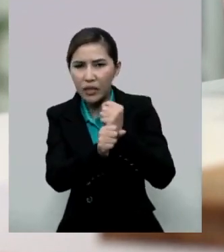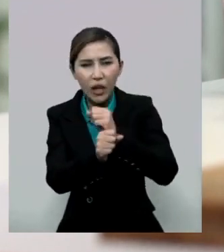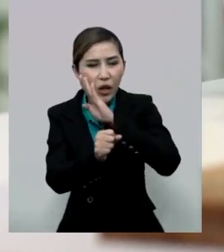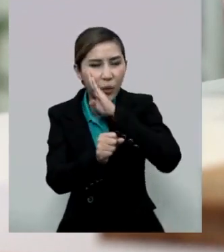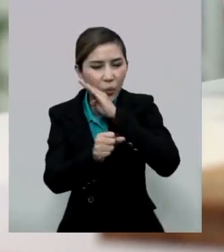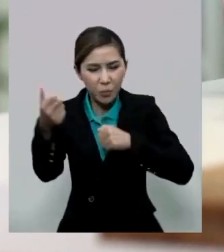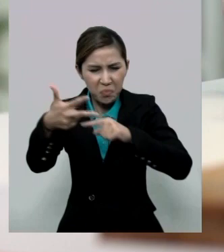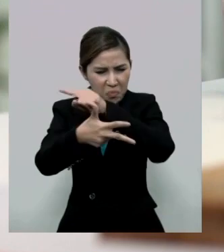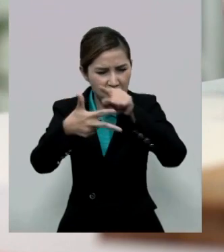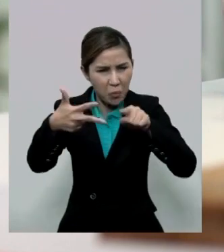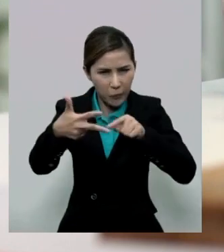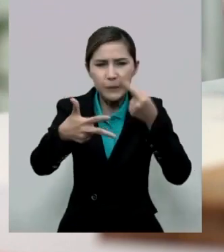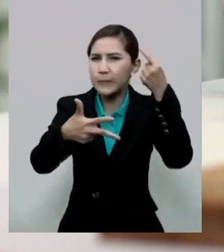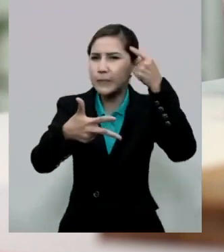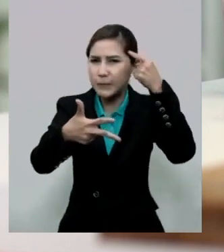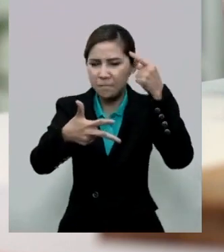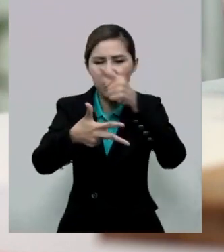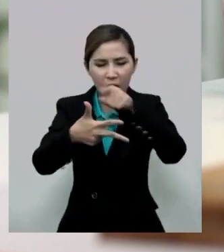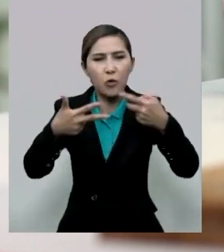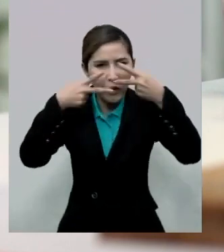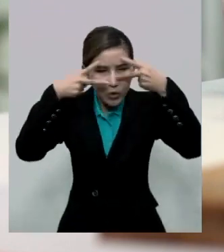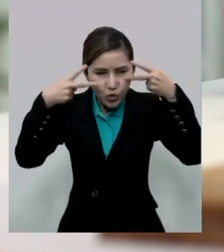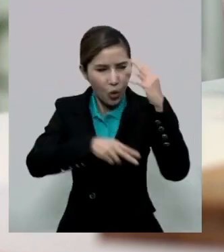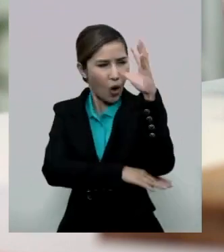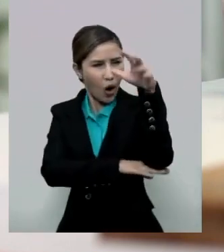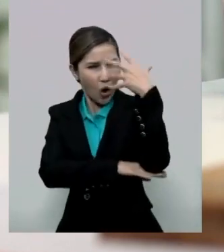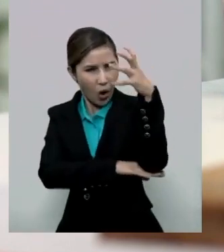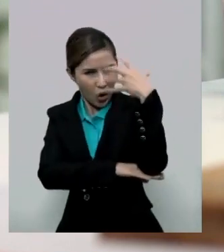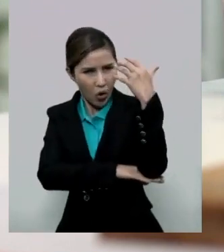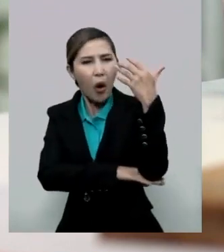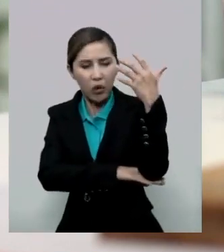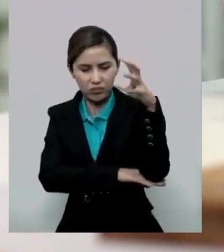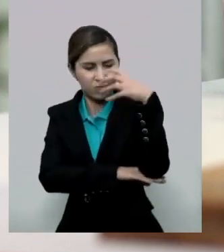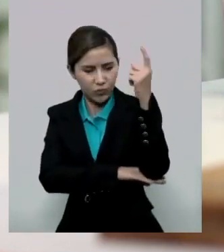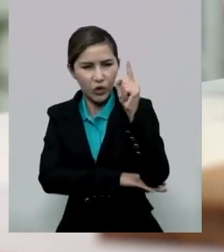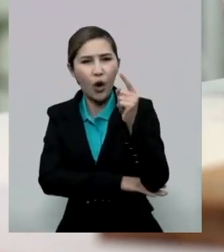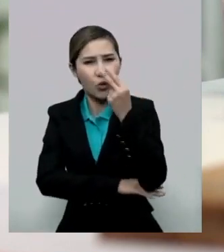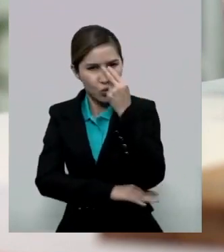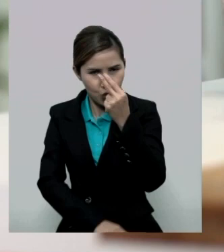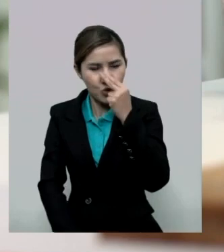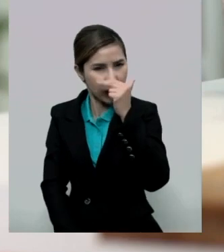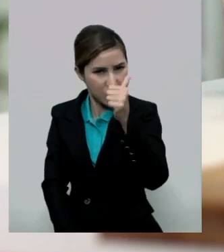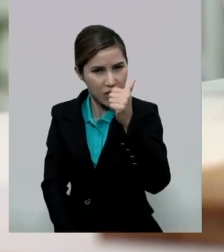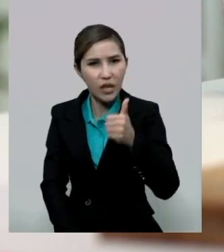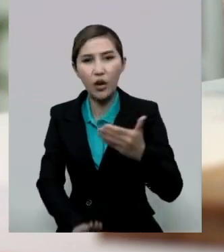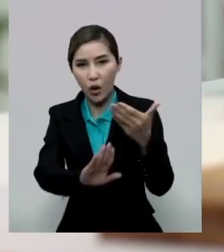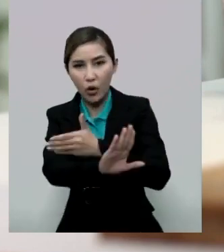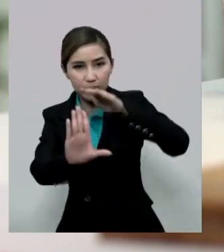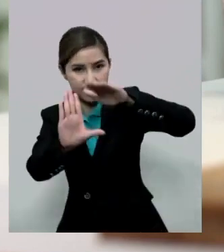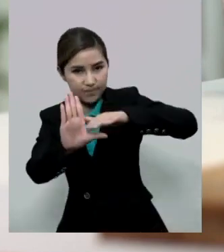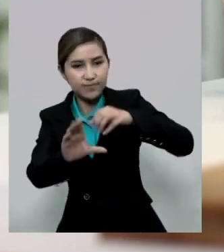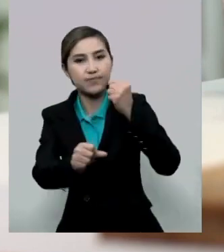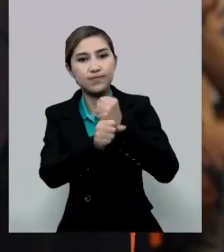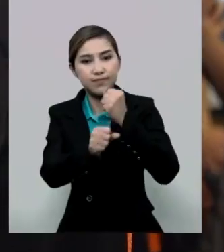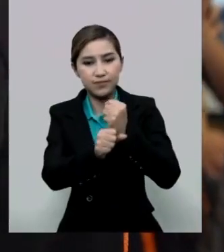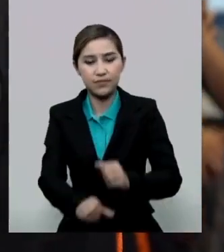ถ้าเข้าข่ายทั้ง3ข้อนี้ก็สันนิษฐานได้เลยว่าเป็นแก๊งมิจฉาชีพนะคะยังไงเพื่อไม่ให้เราตกเป็นเหยื่อต้องตรวจสอบให้ดีก่อนสมัครงานนั้นๆนะ